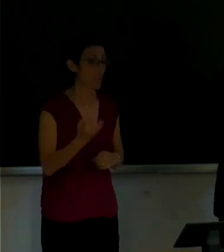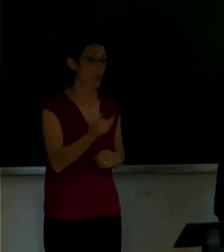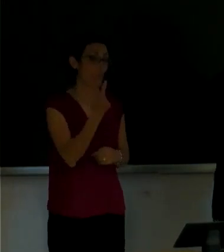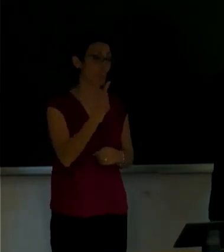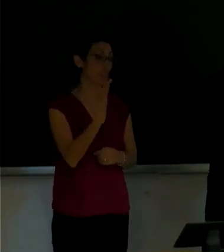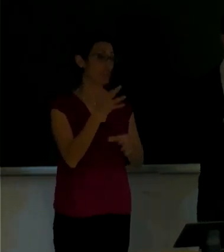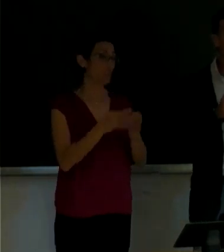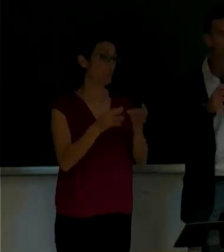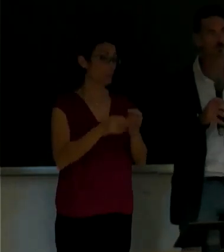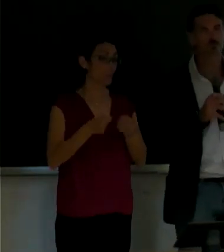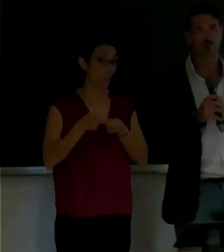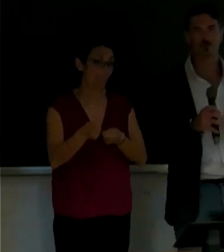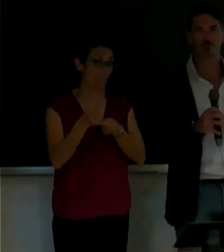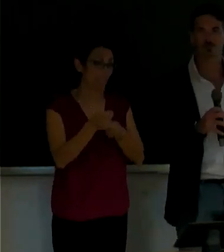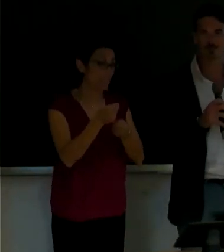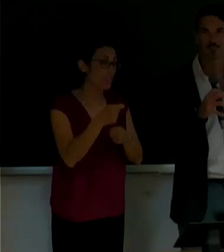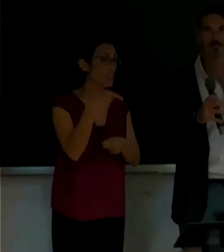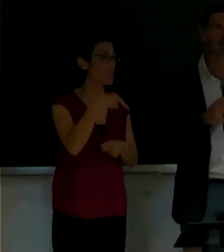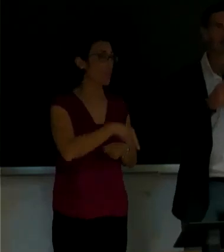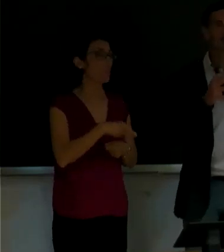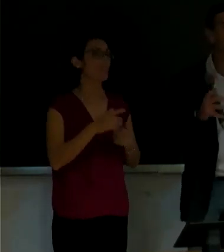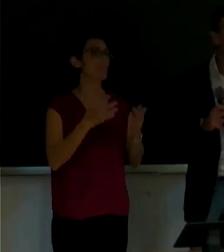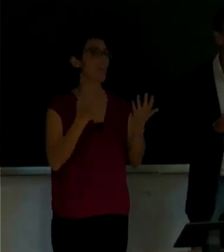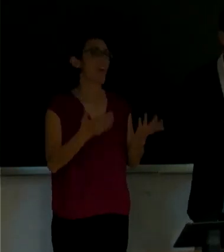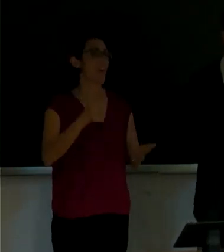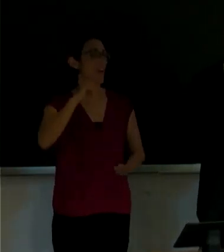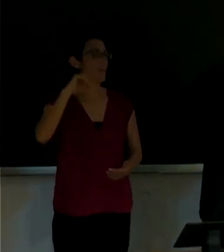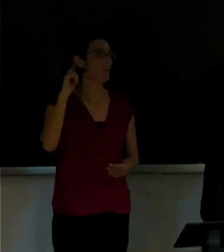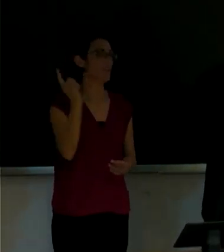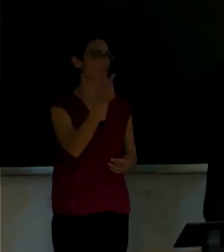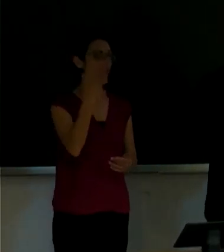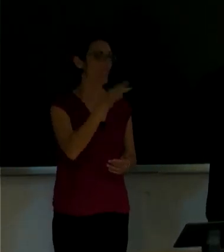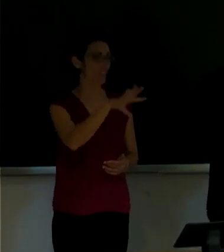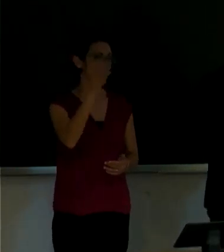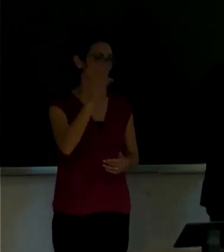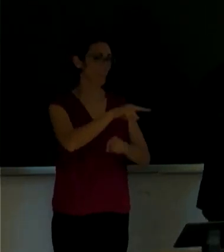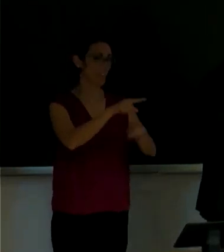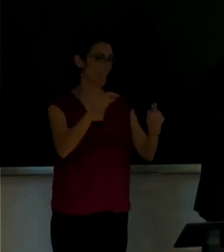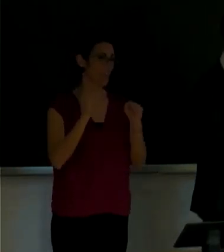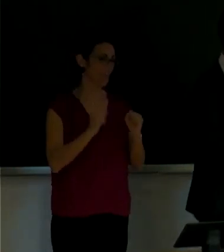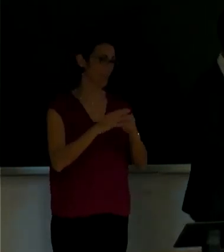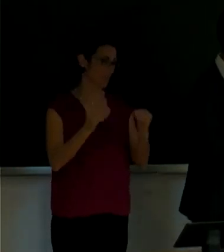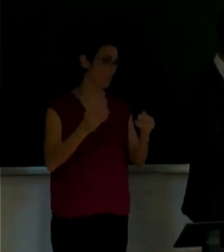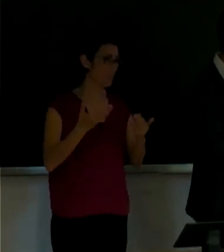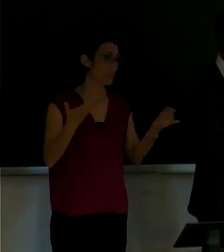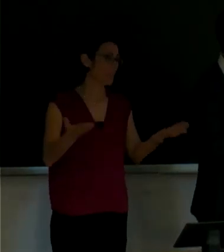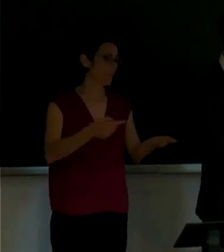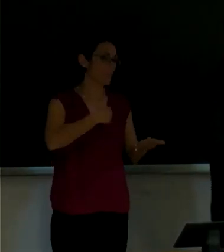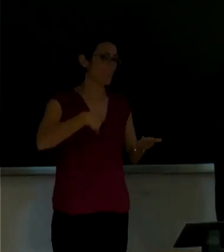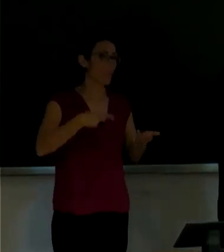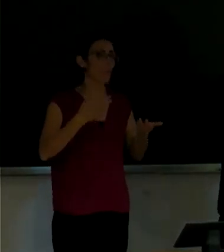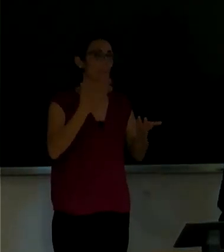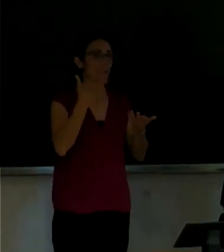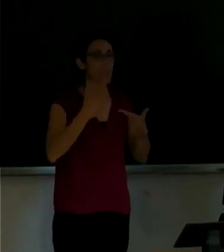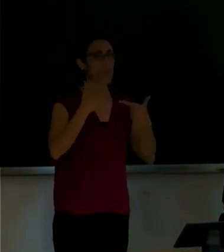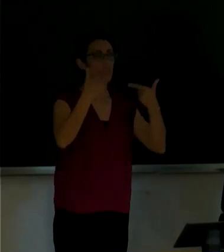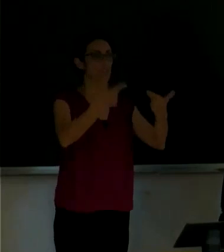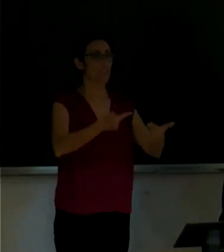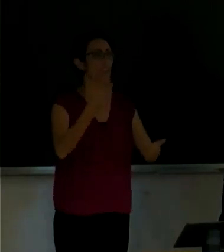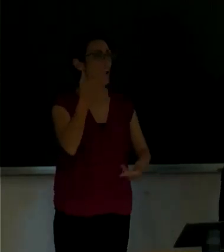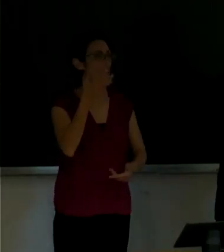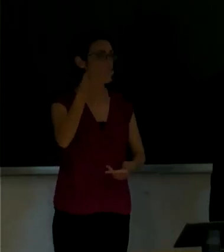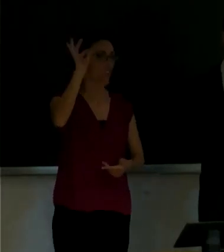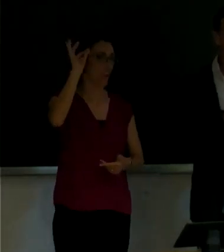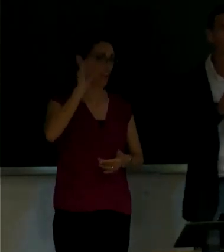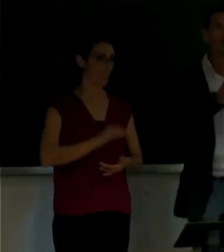tempo, convincervi che questa è veramente la migliore tra le scelte che voi possiate fare, eppure siamo qui e vi offriamo, ecco,